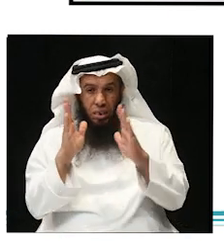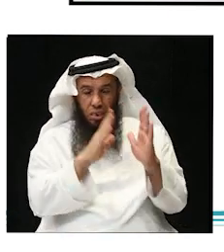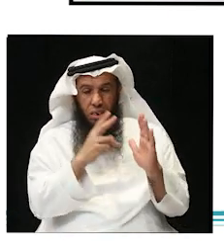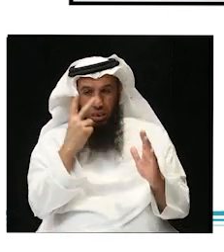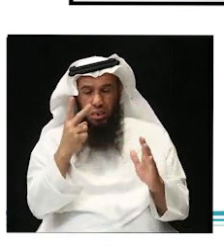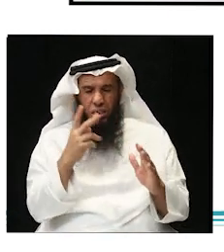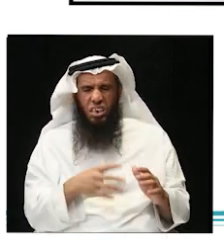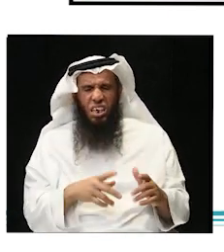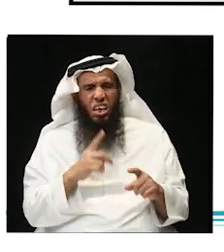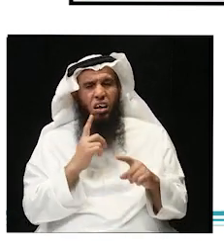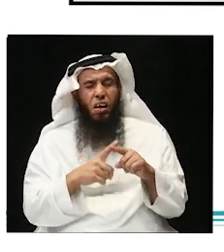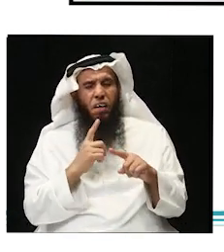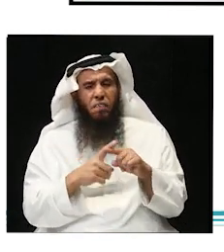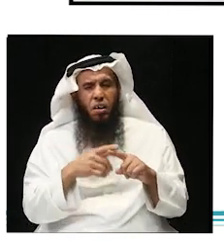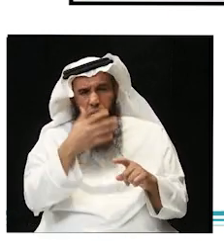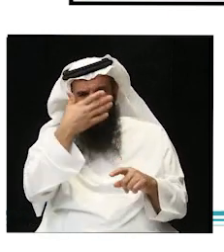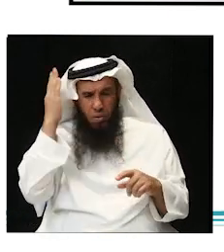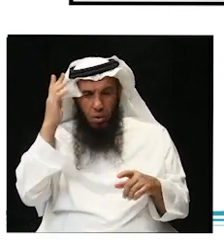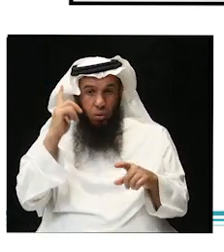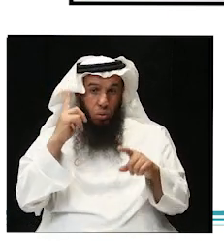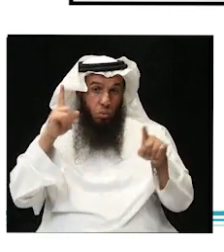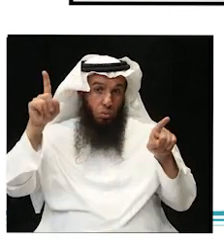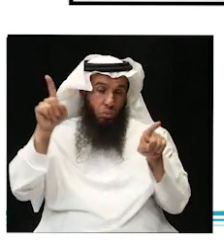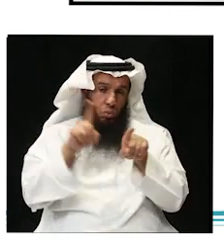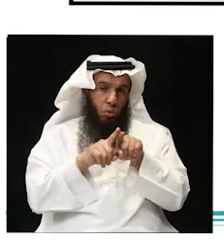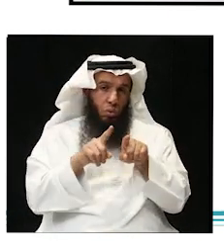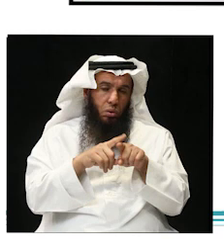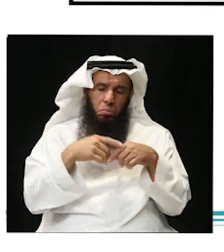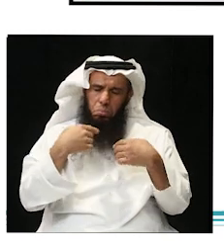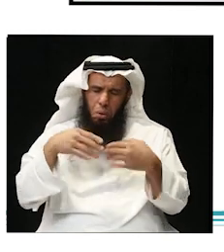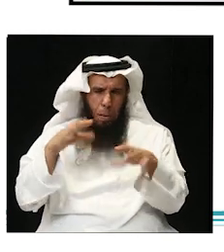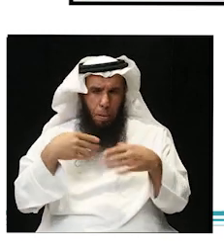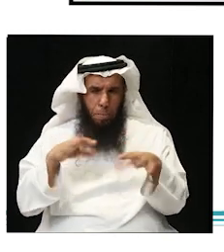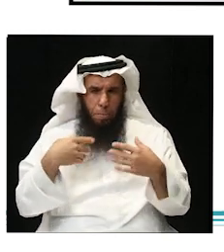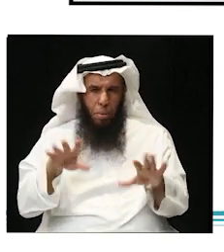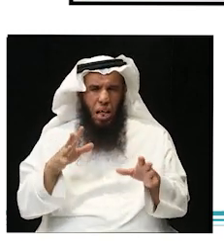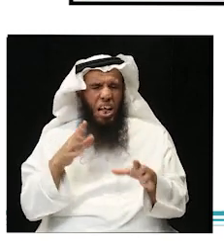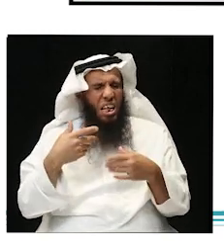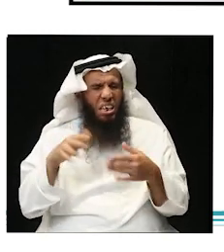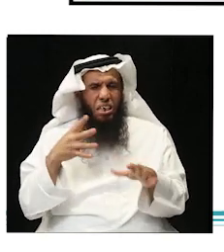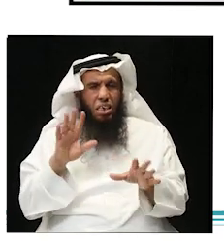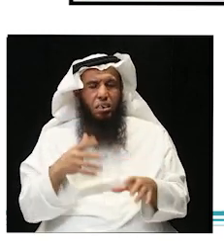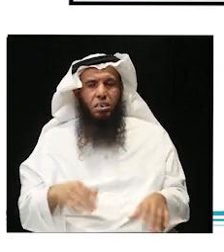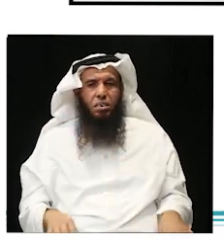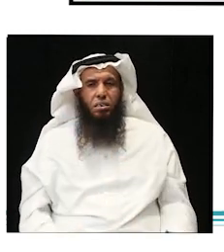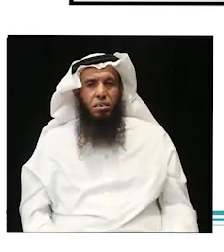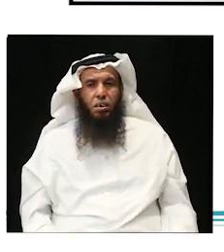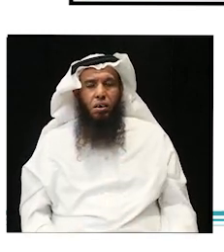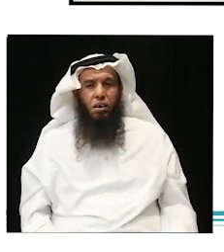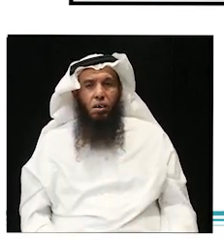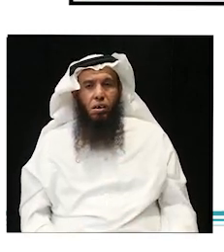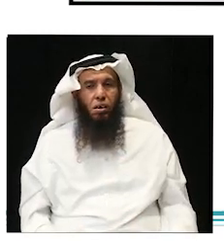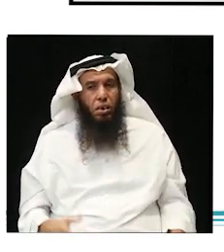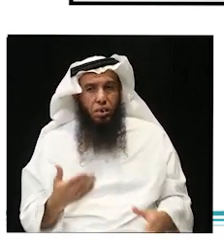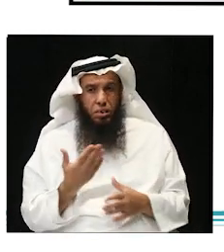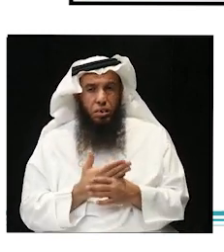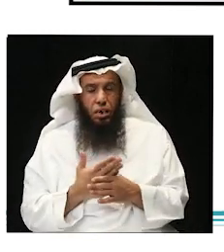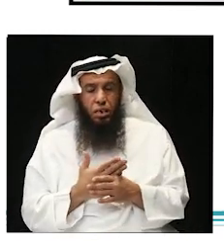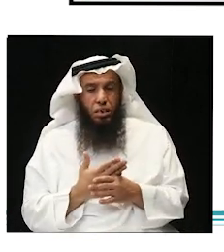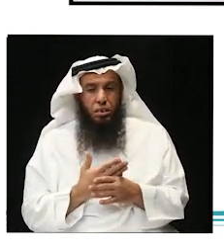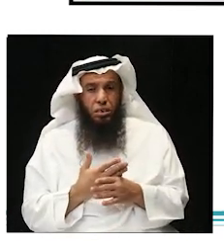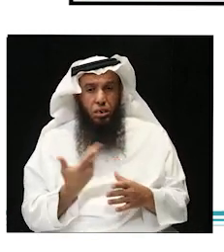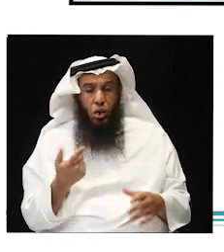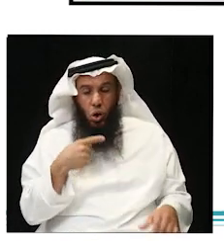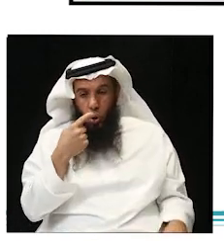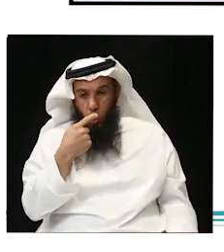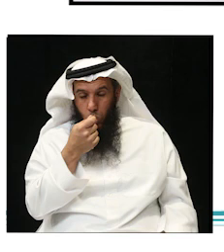الكافرين. إذا أنا أكره ما هم عليه من الكفر والإشراك بالله سبحانه وتعالى. طيب،